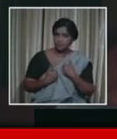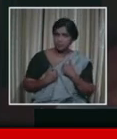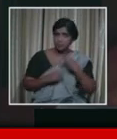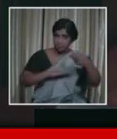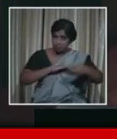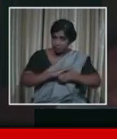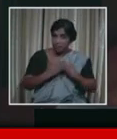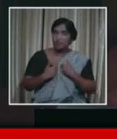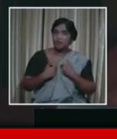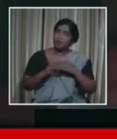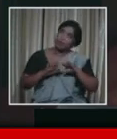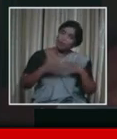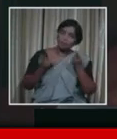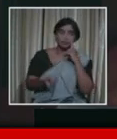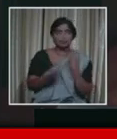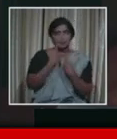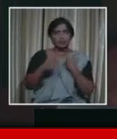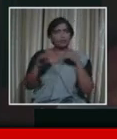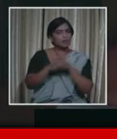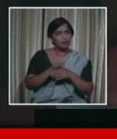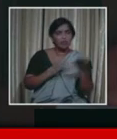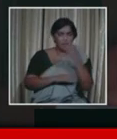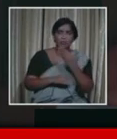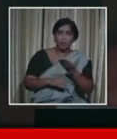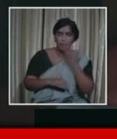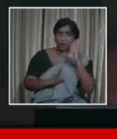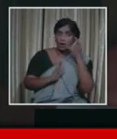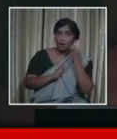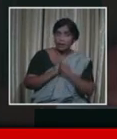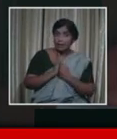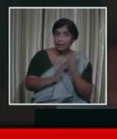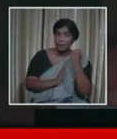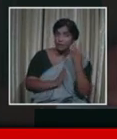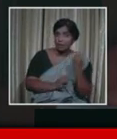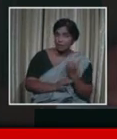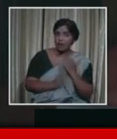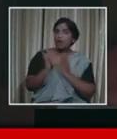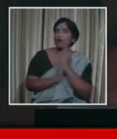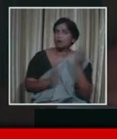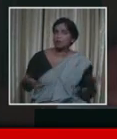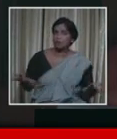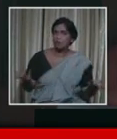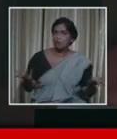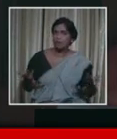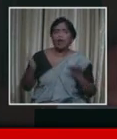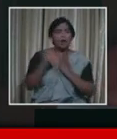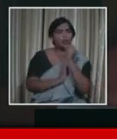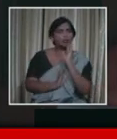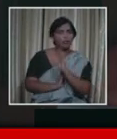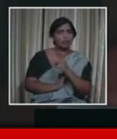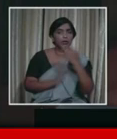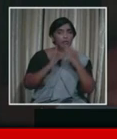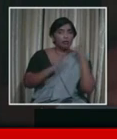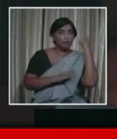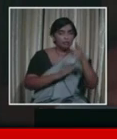ආරං තියෙනවනම් ඕනෑම පරීක්ෂණයකට මූණ දෙන්න හැමෝටම තියෙනවා. නමුත් නීති අතට ගන්න කාටද අයිතිය තියෙන්නේ? කාටද අයිතිය තියෙන්නේ එක එක්කෙනාගේ ගෙවල්